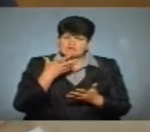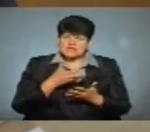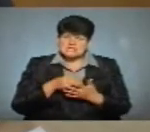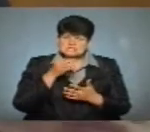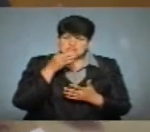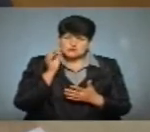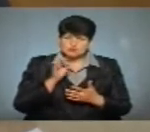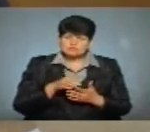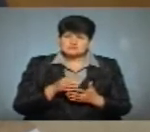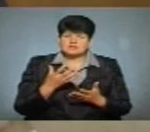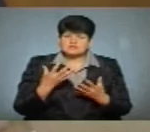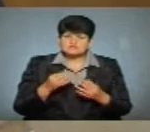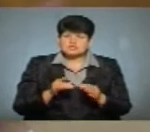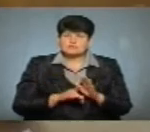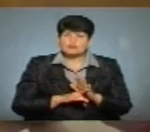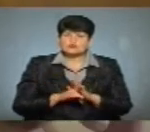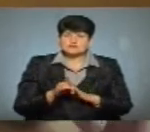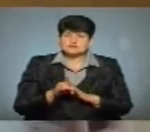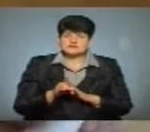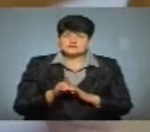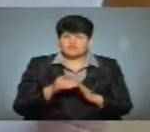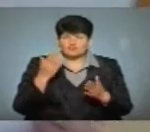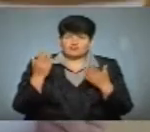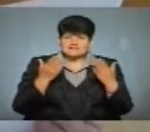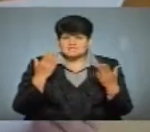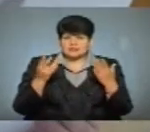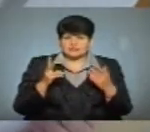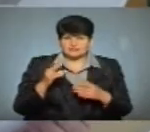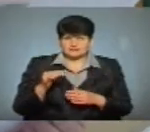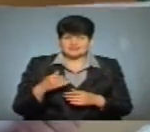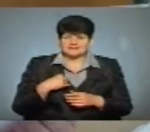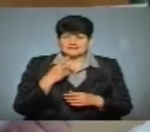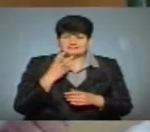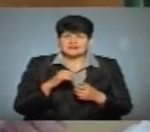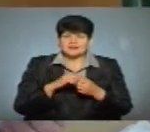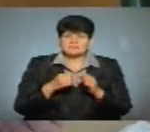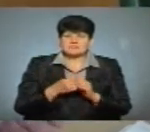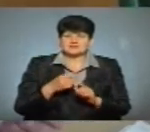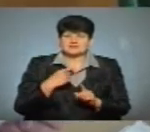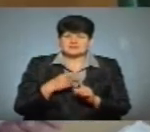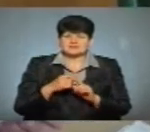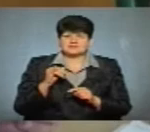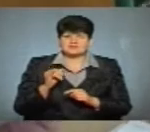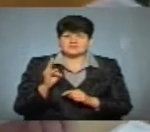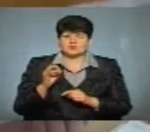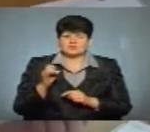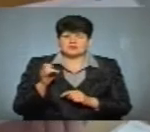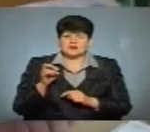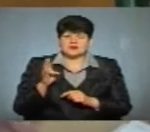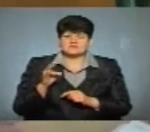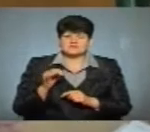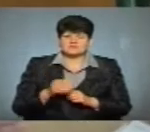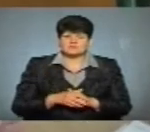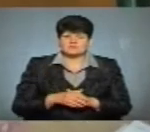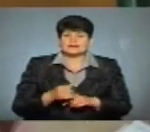досвід. Але вже і почалися веселинки, ось дивлюся, камінний хрест Івана Котляревського. Ну